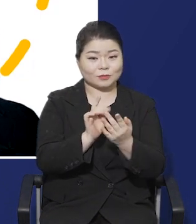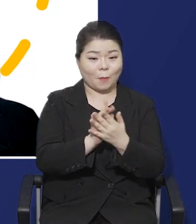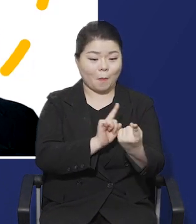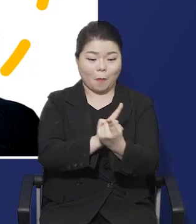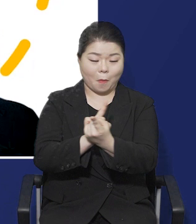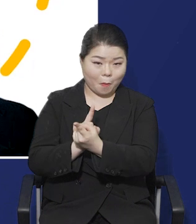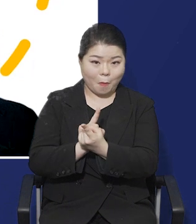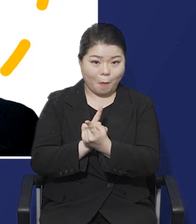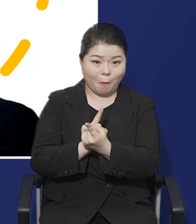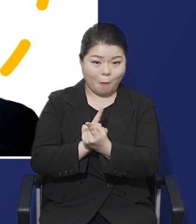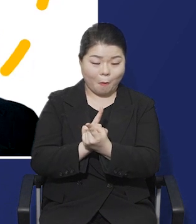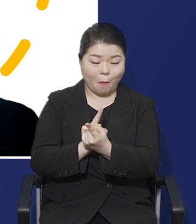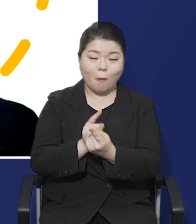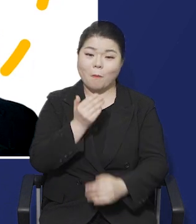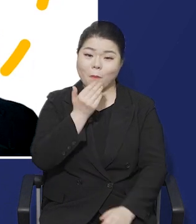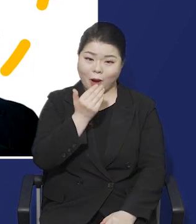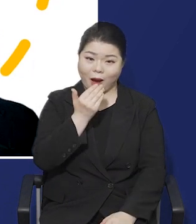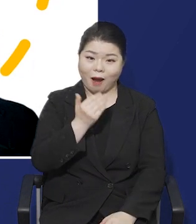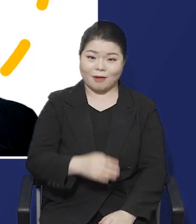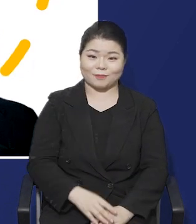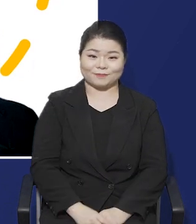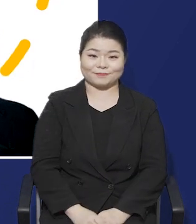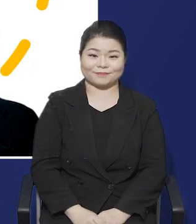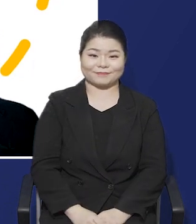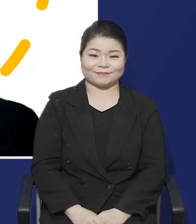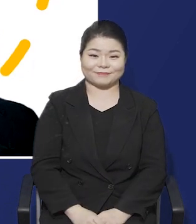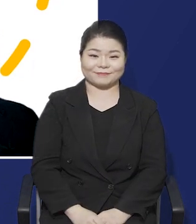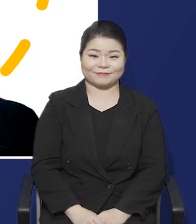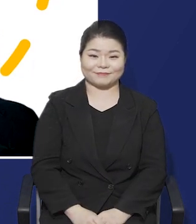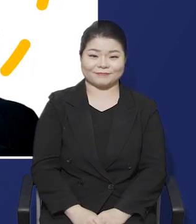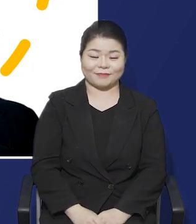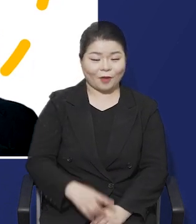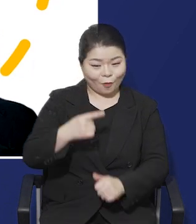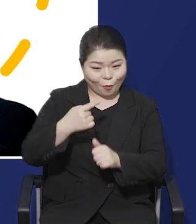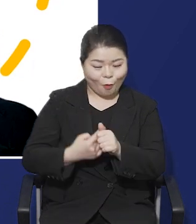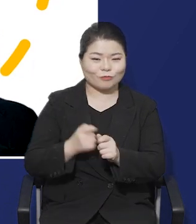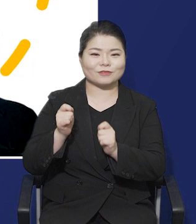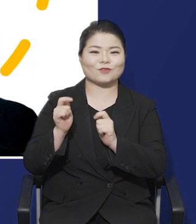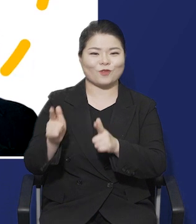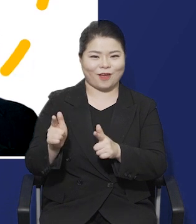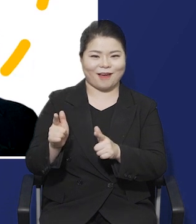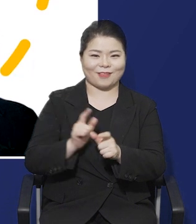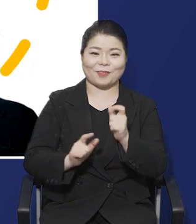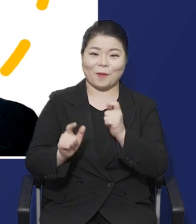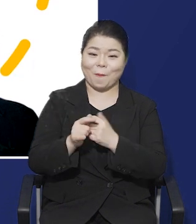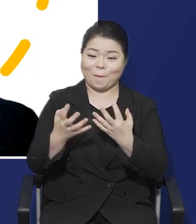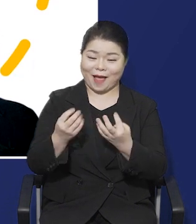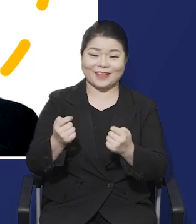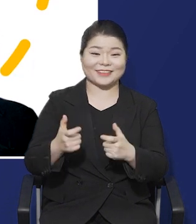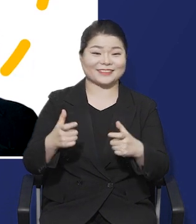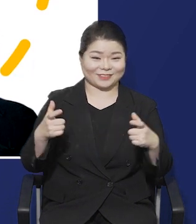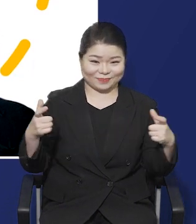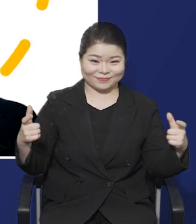바이어들이 대거 참여하기 때문에 그런 사람들을 접촉함으로써 그런 기회를 어, 폭넓은